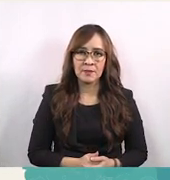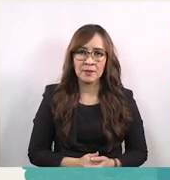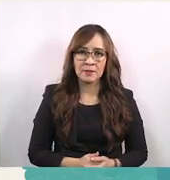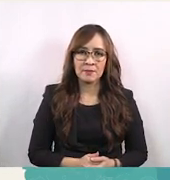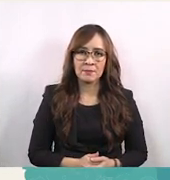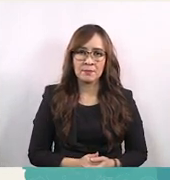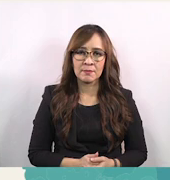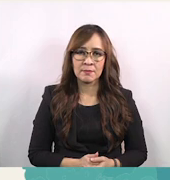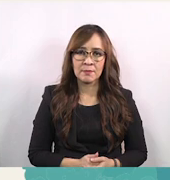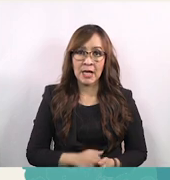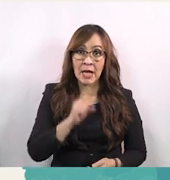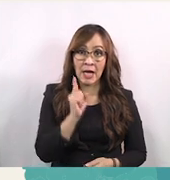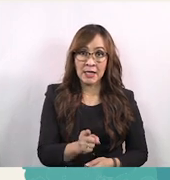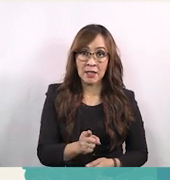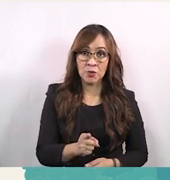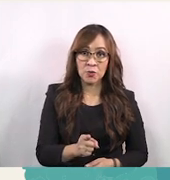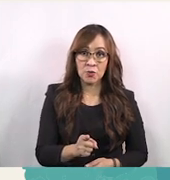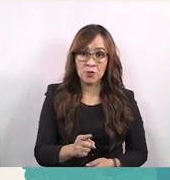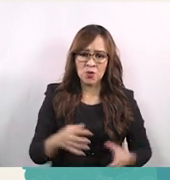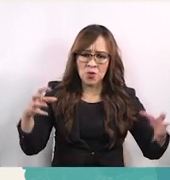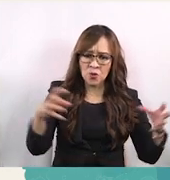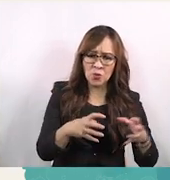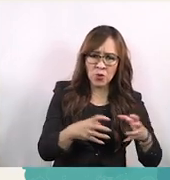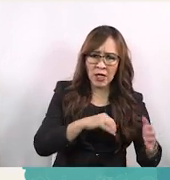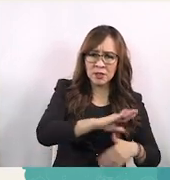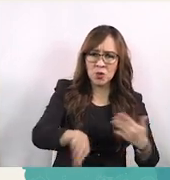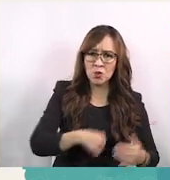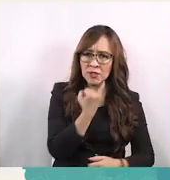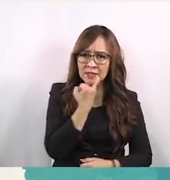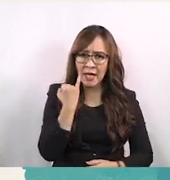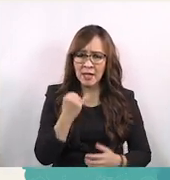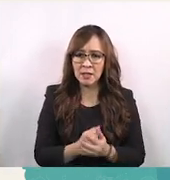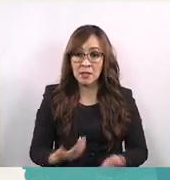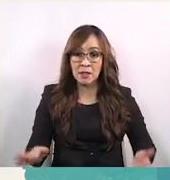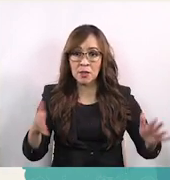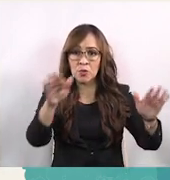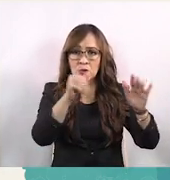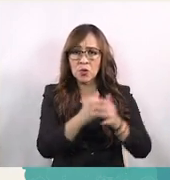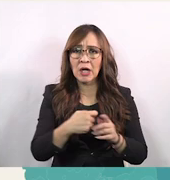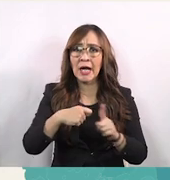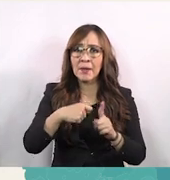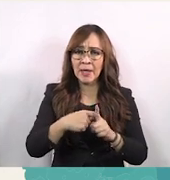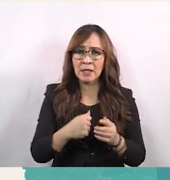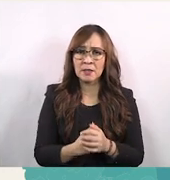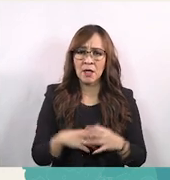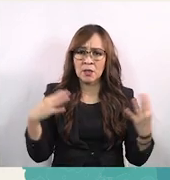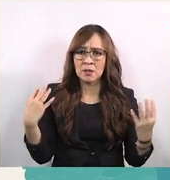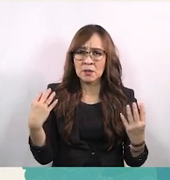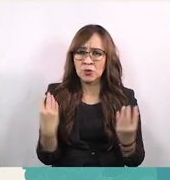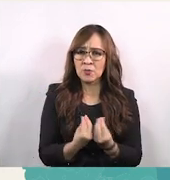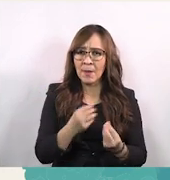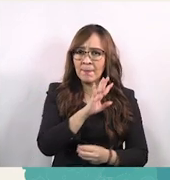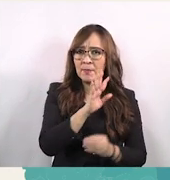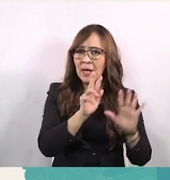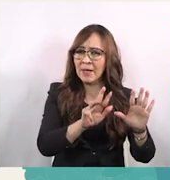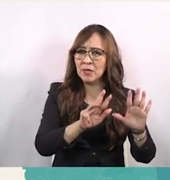Hai sebab itu suruh mengumpulkan seluruh Israel ke gunung Karmel juga nabi-nabi Baal yang 400 50